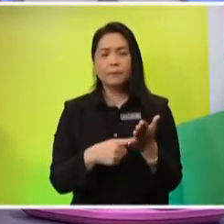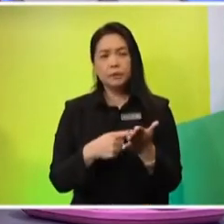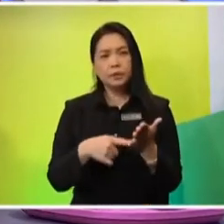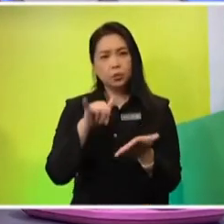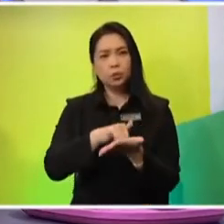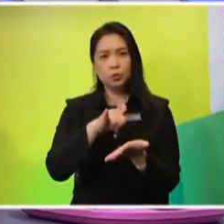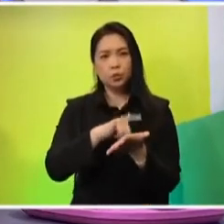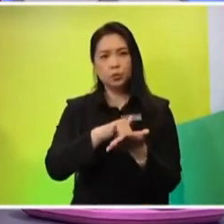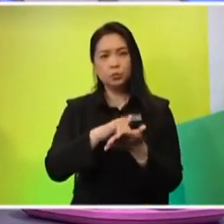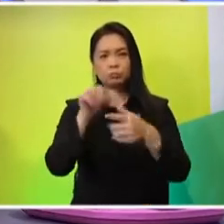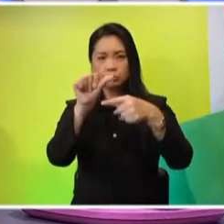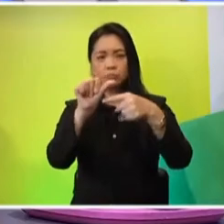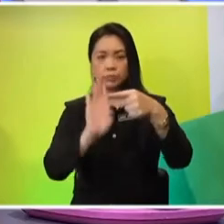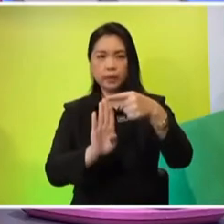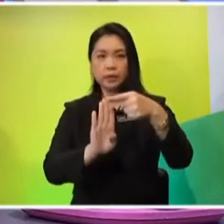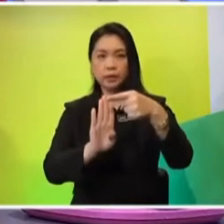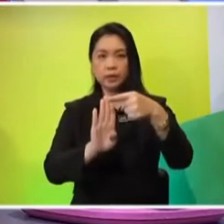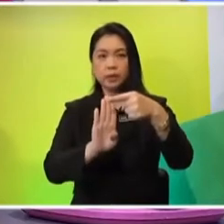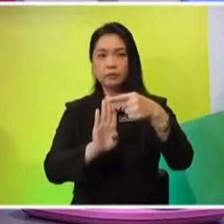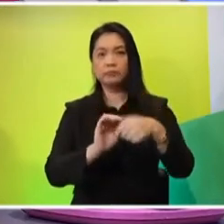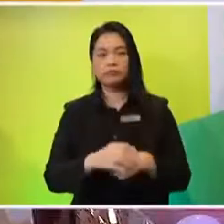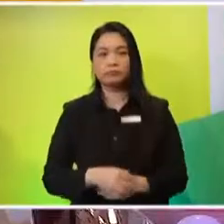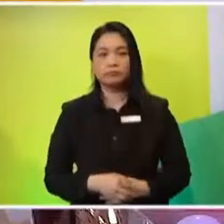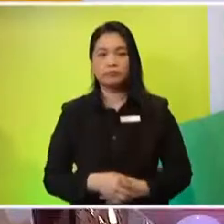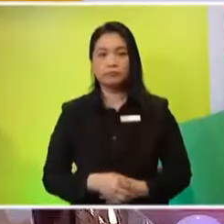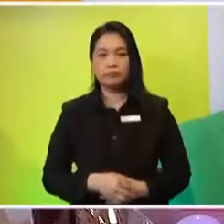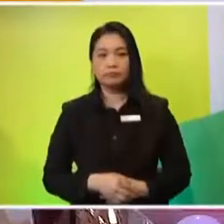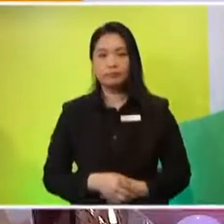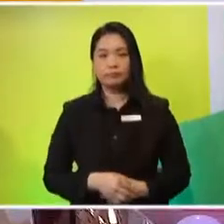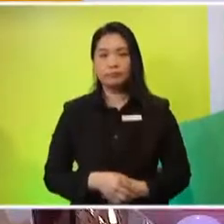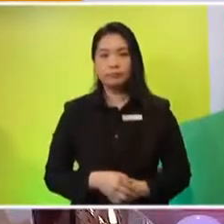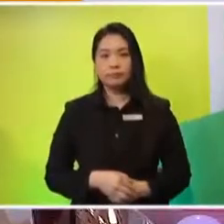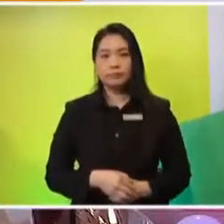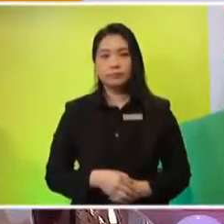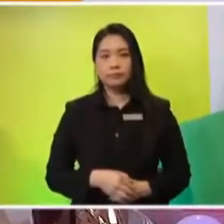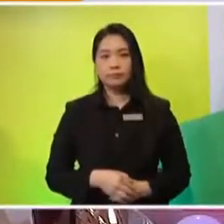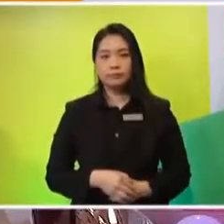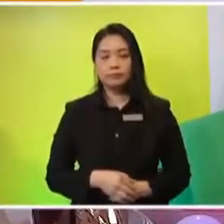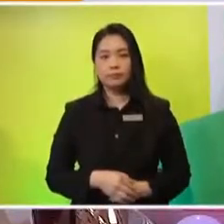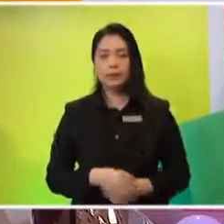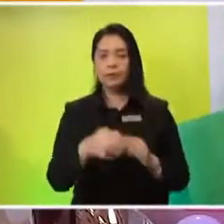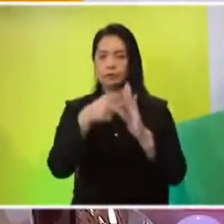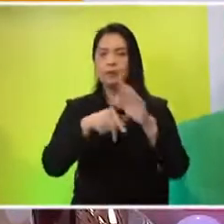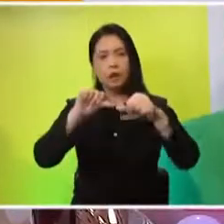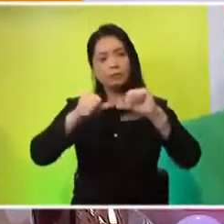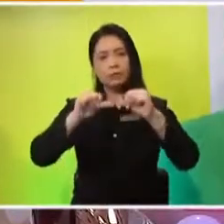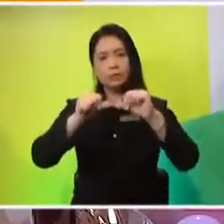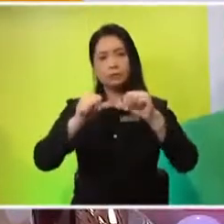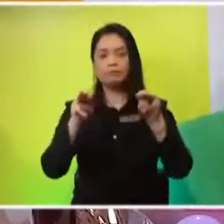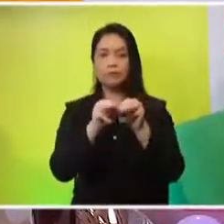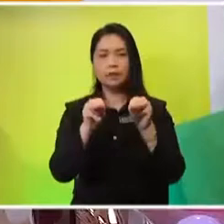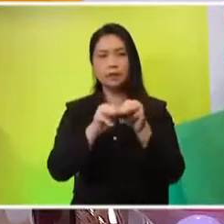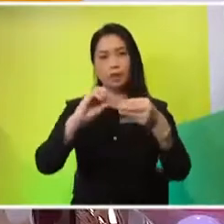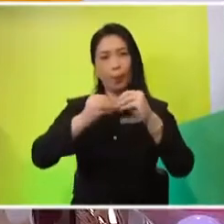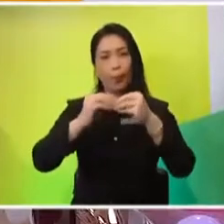nilai pengangka dan penyebut tu? Mira tahu tak? Pengangka dan penyebut ya cikgu. Pengangka tu macam